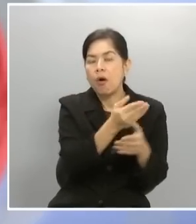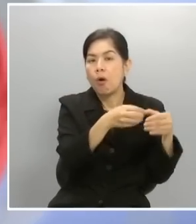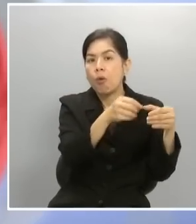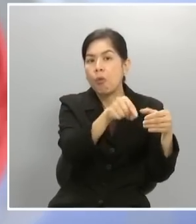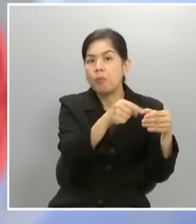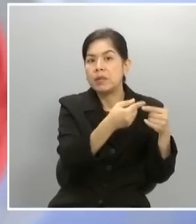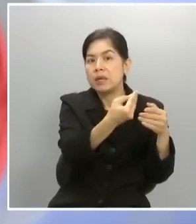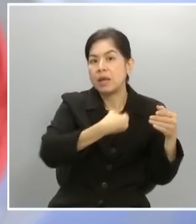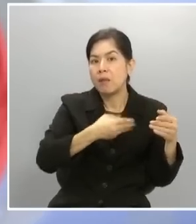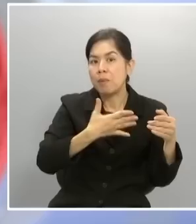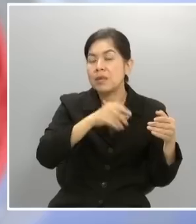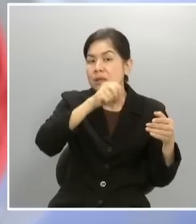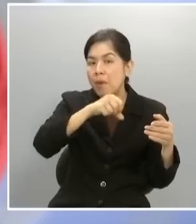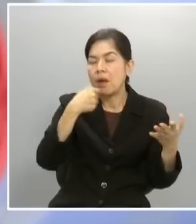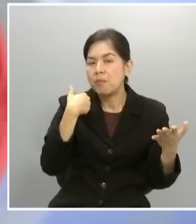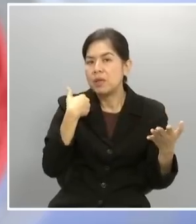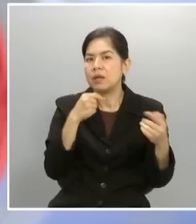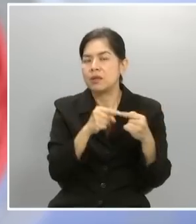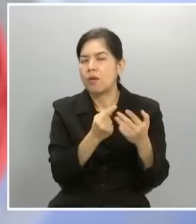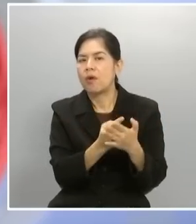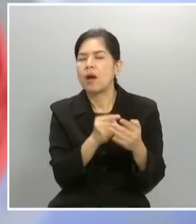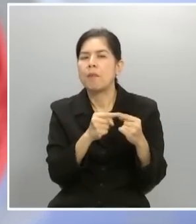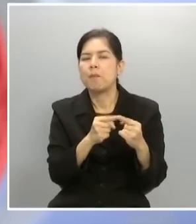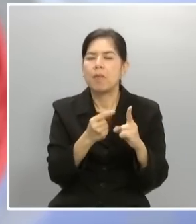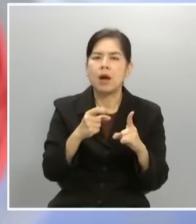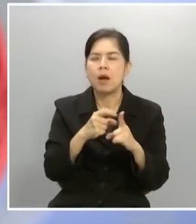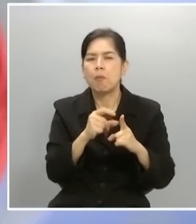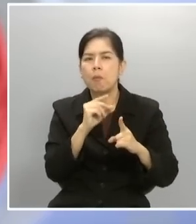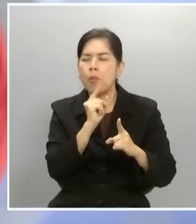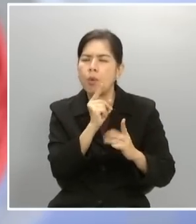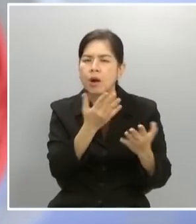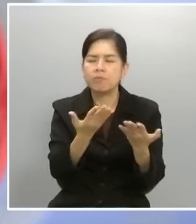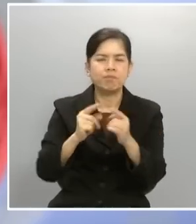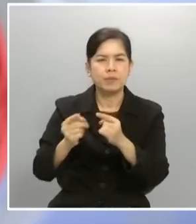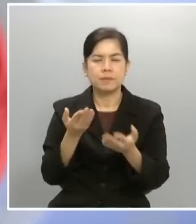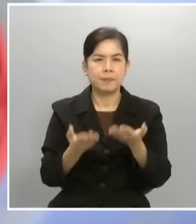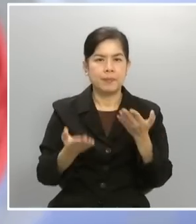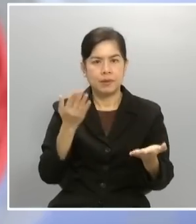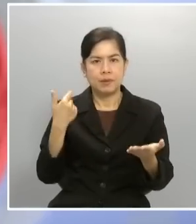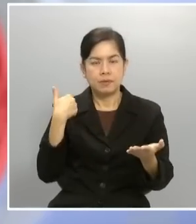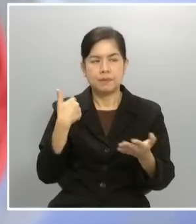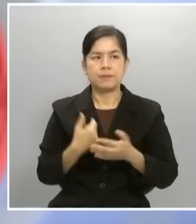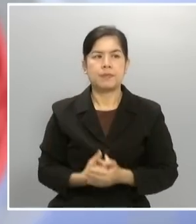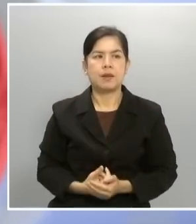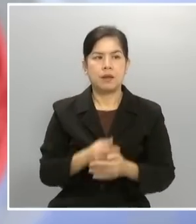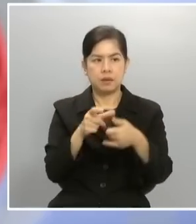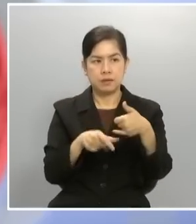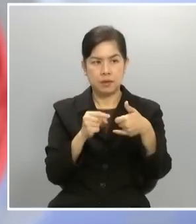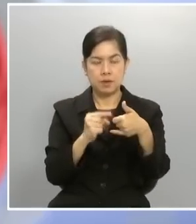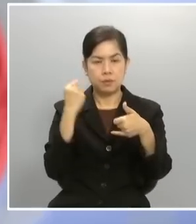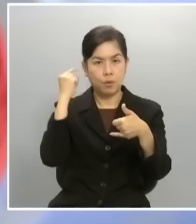ไปแบคเมลทางฝั่งของพี่น้องสบอลักษณะแบบนั้นทผู้ชมครับสุดท้ายแล้วคุณ